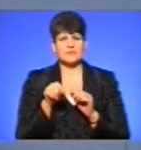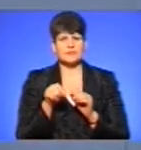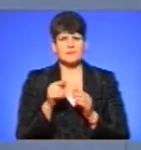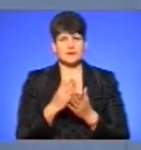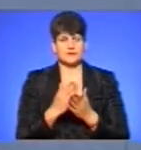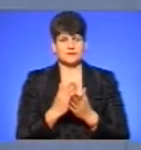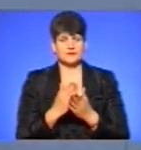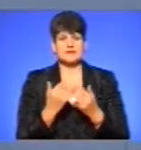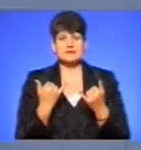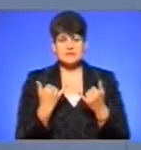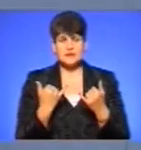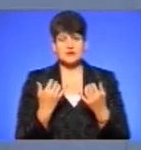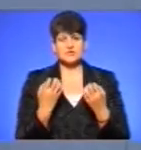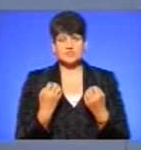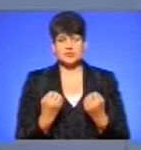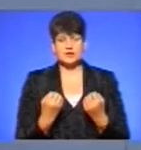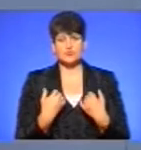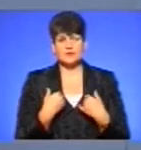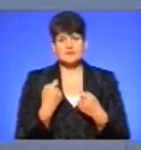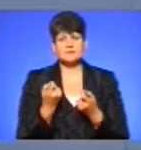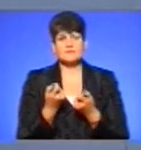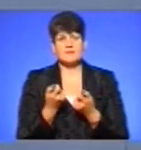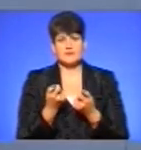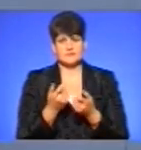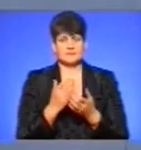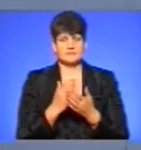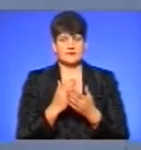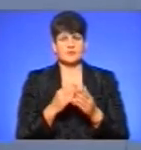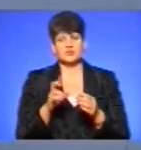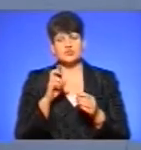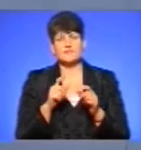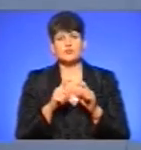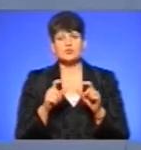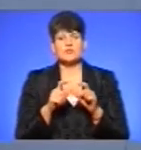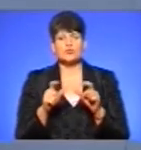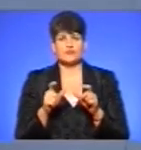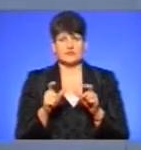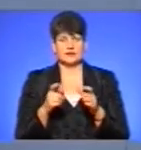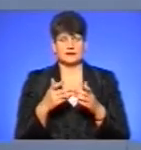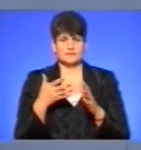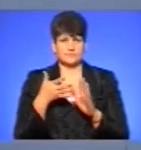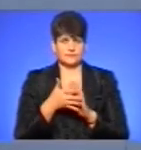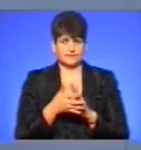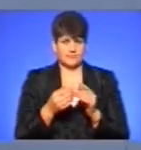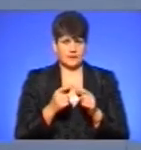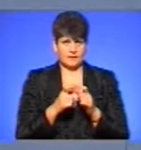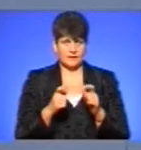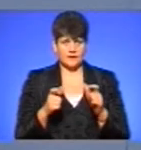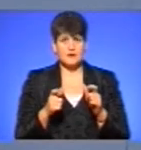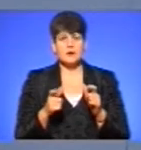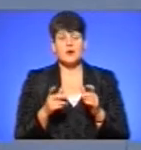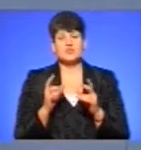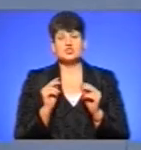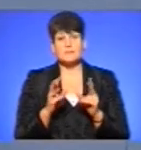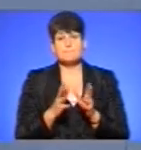ще в нас небагато є кількості таких державних установ, які щитують. Але це буде продовжувати. Чим більше